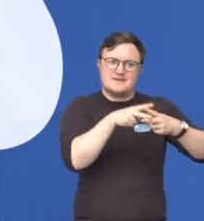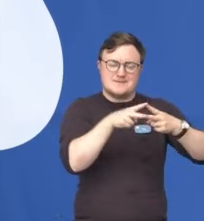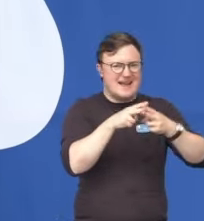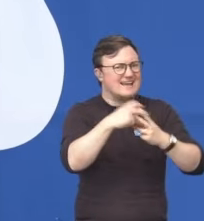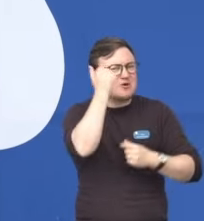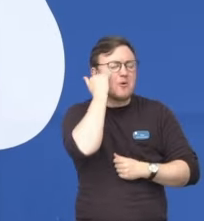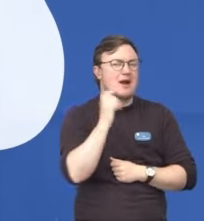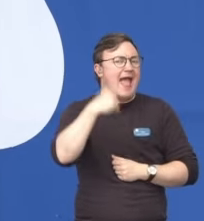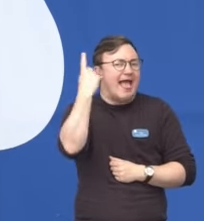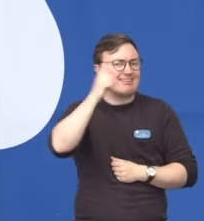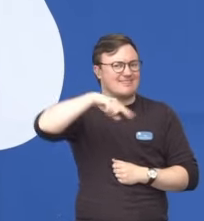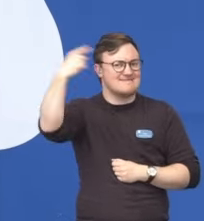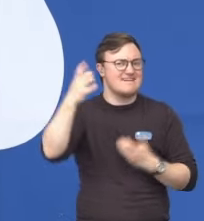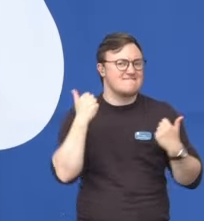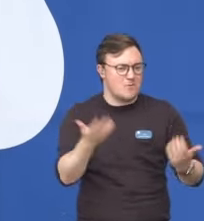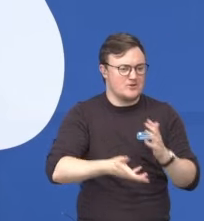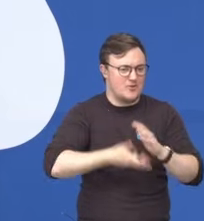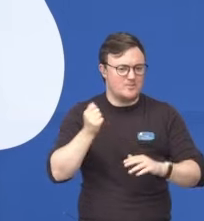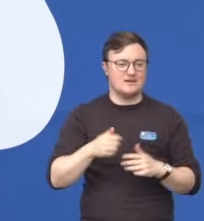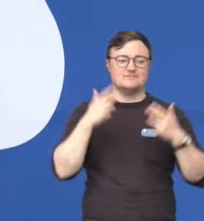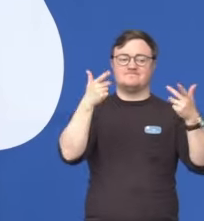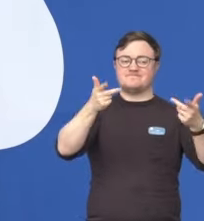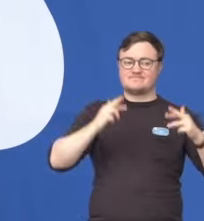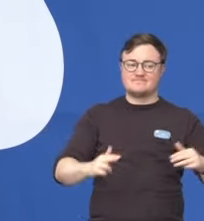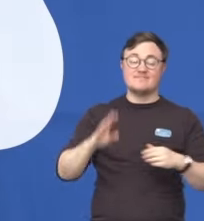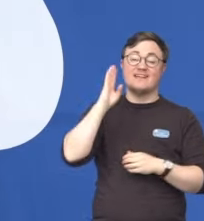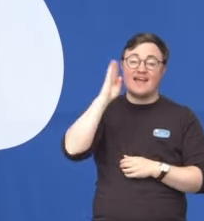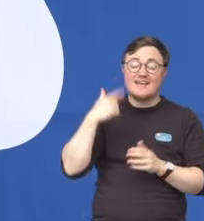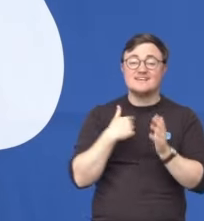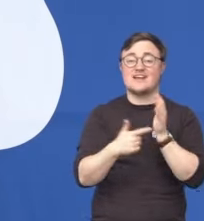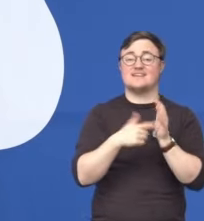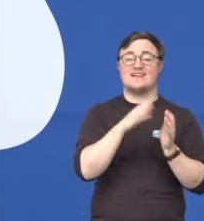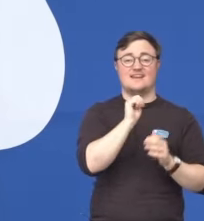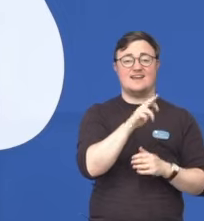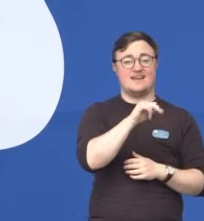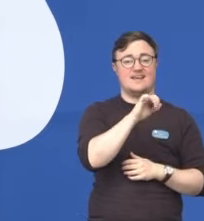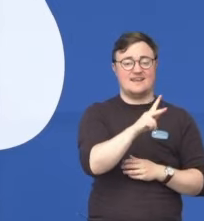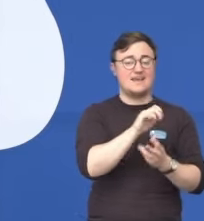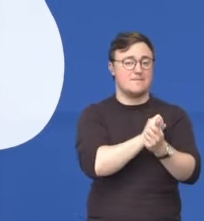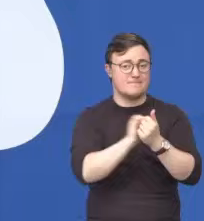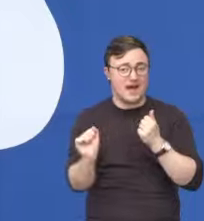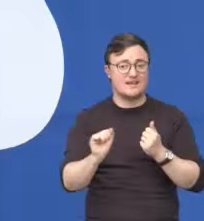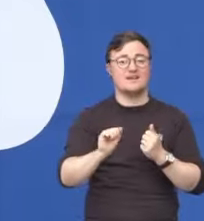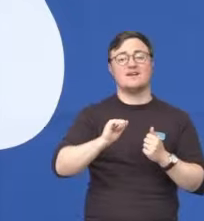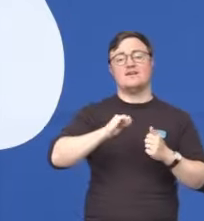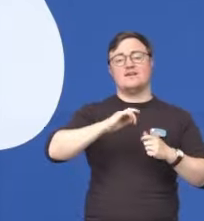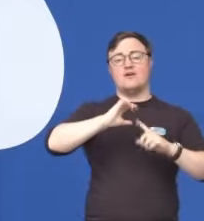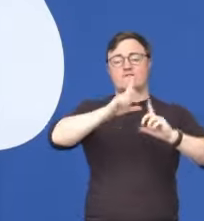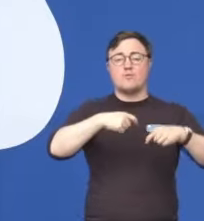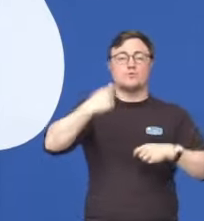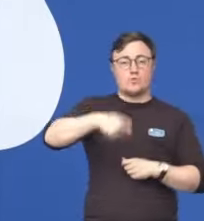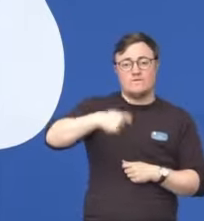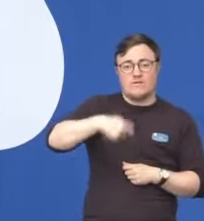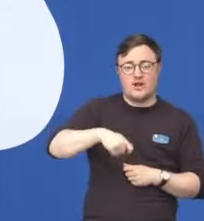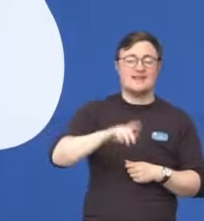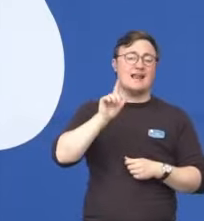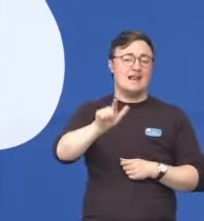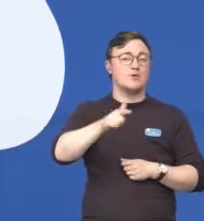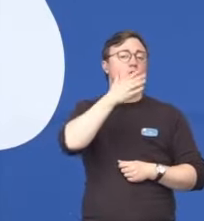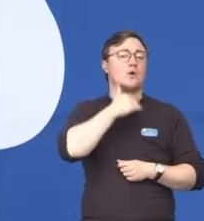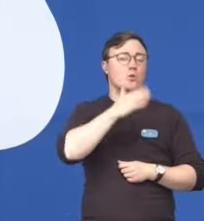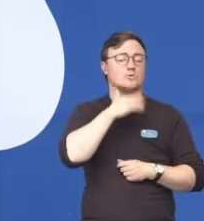ett när vi går vidare med nästa kandidat. Hej! Hej, jag heter Erik Berg. Jag är förbundsordförande för Liberala ungdomsförbundet och också kandidat för Liberalerna i det